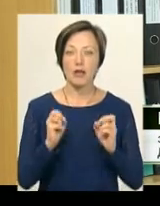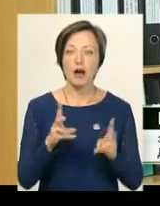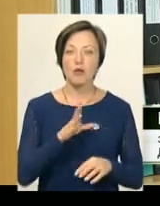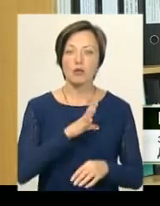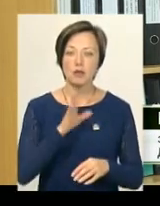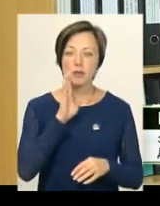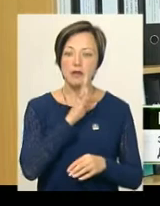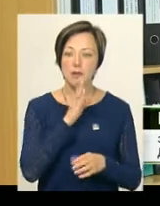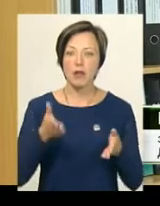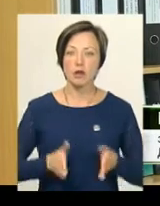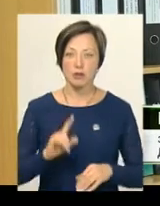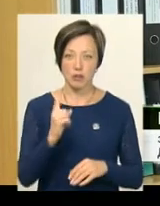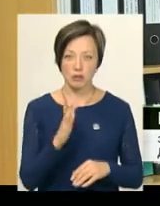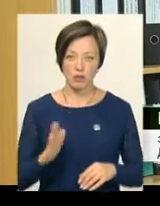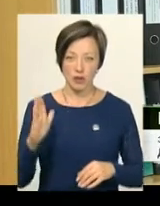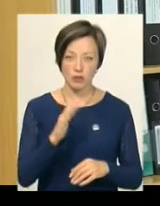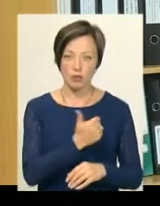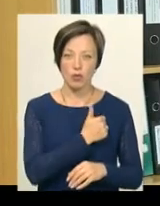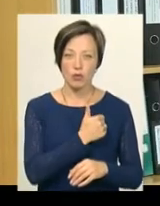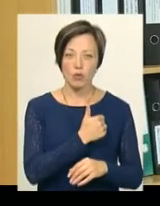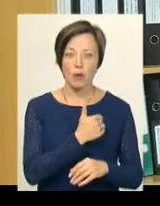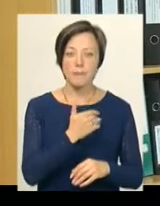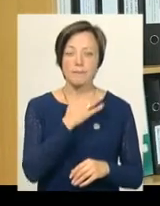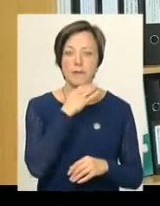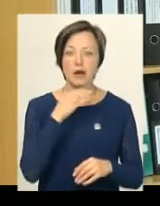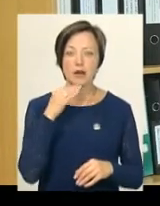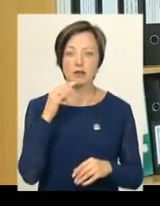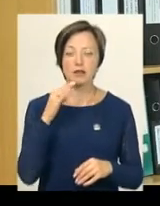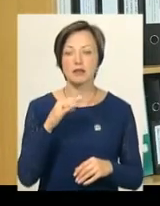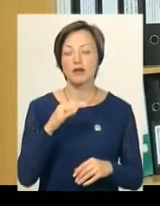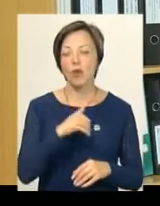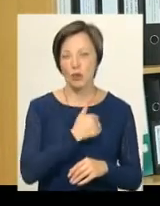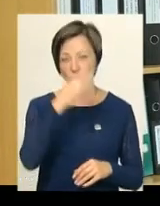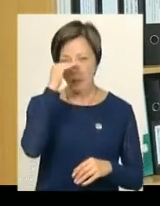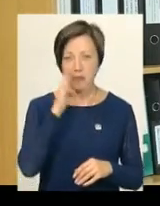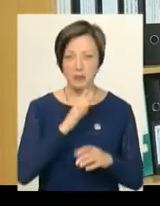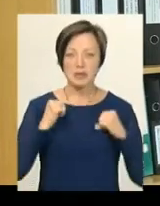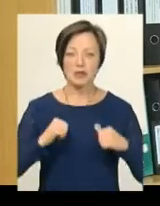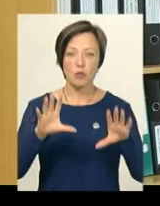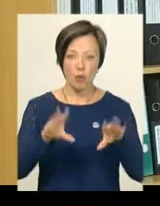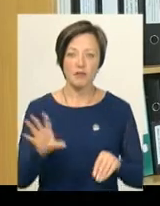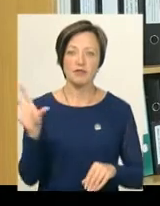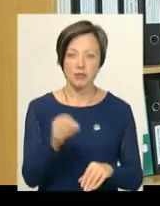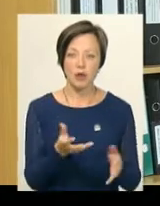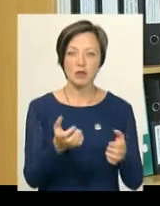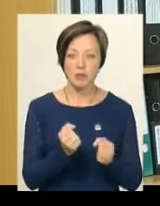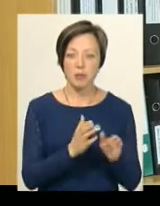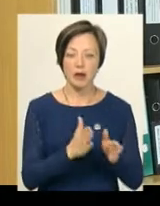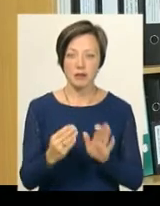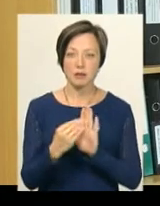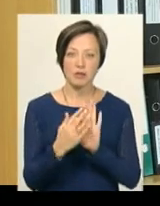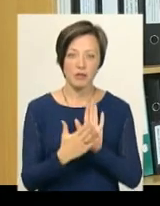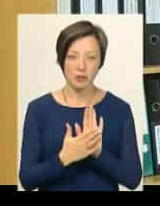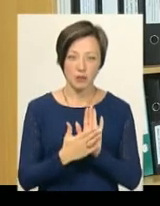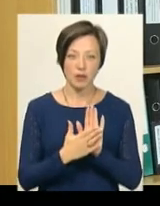матерем, які вже народились 1 вересня. Хочу б матерів чи батьків заспокоїти, що вони всі отримають, тому цей механіст також виписаний в